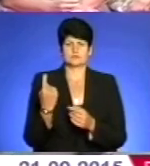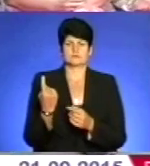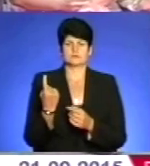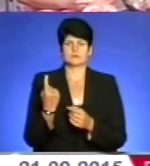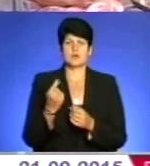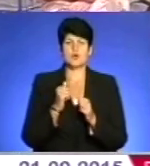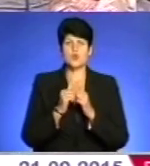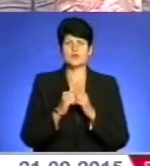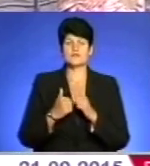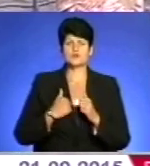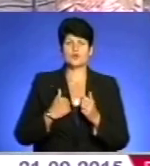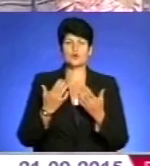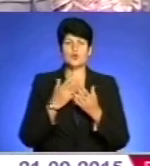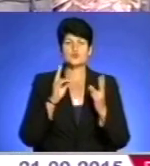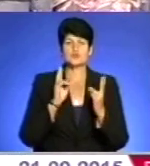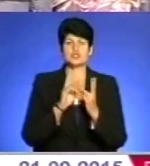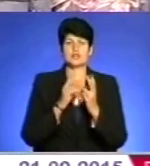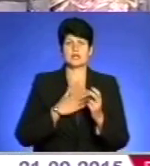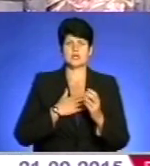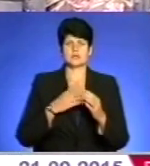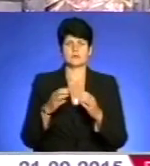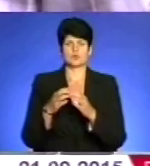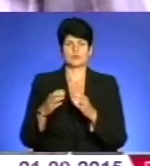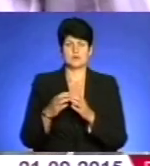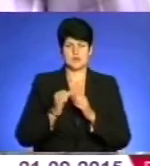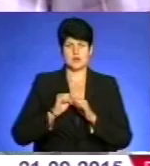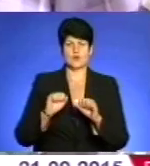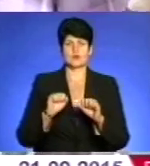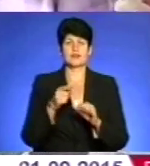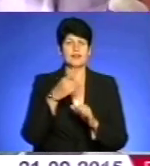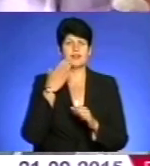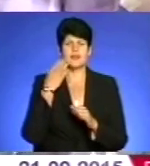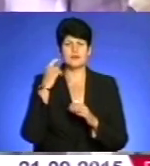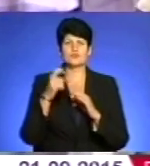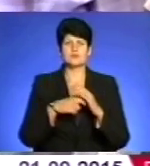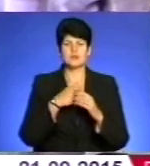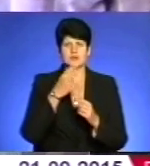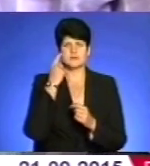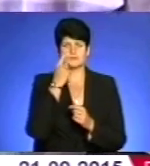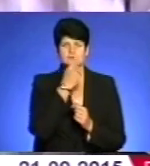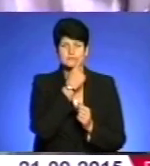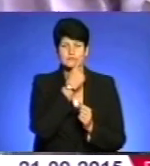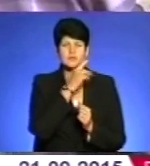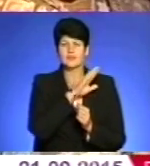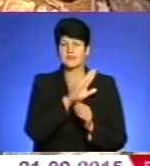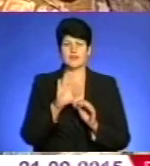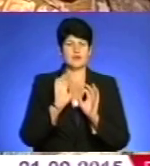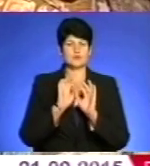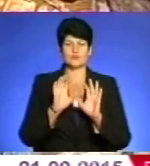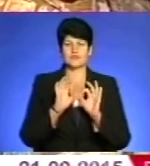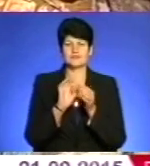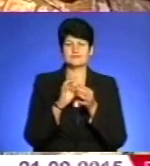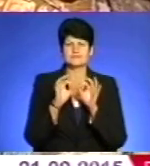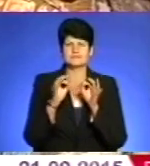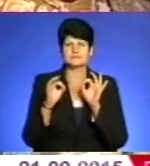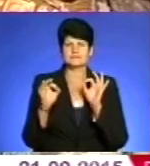Кожен військовий, якого зустрічала наша знімальна група – герой. Їх легко впізнати за поглядом. Вони не розповідають деталей перебування